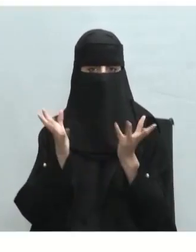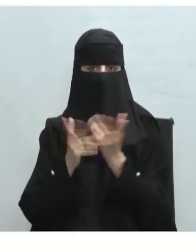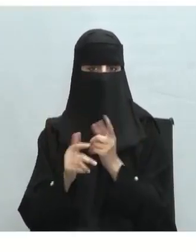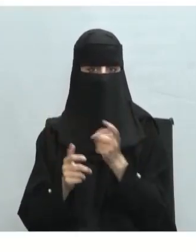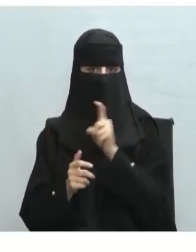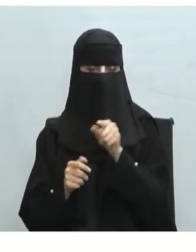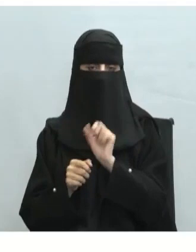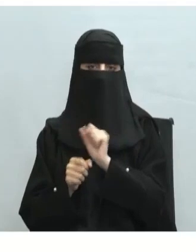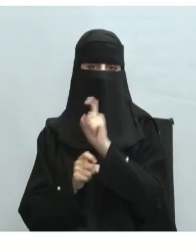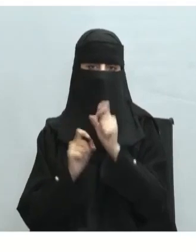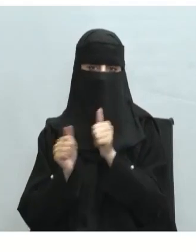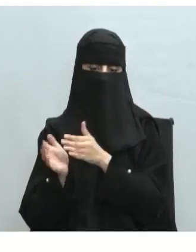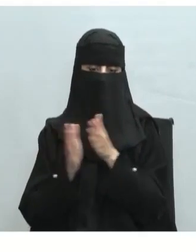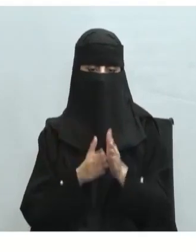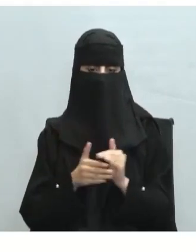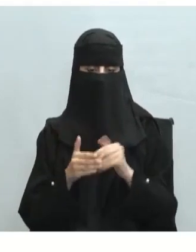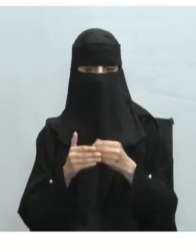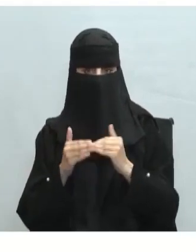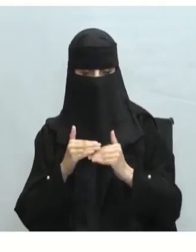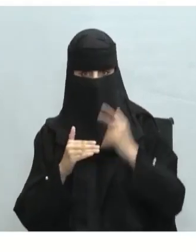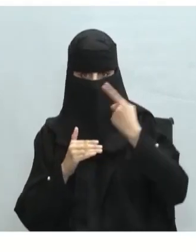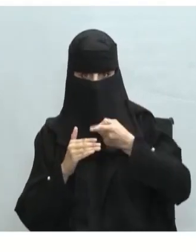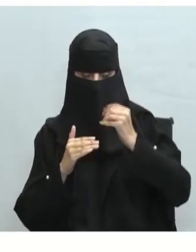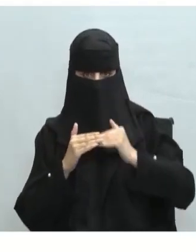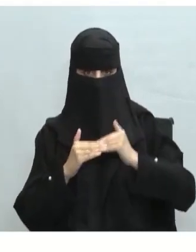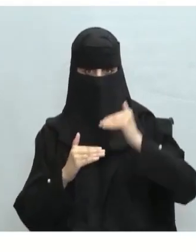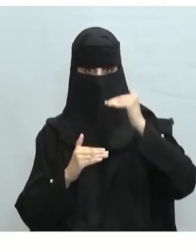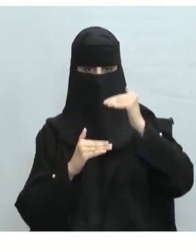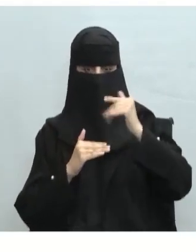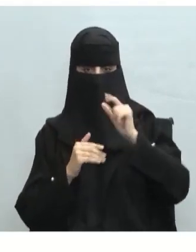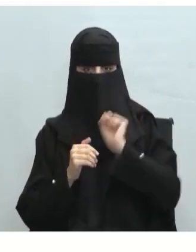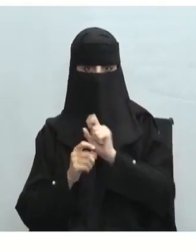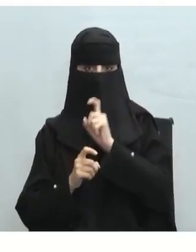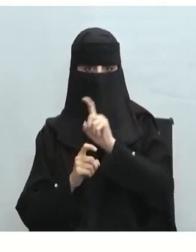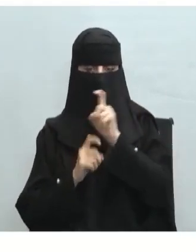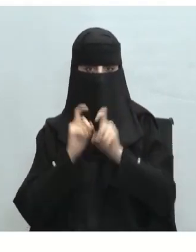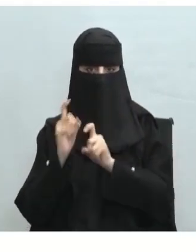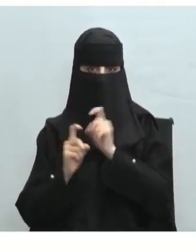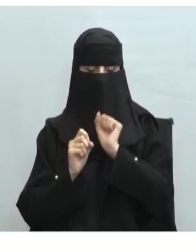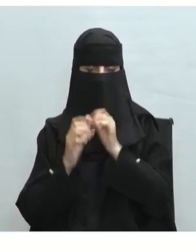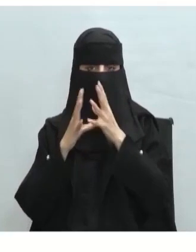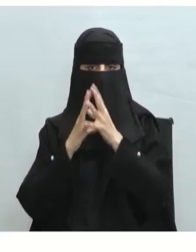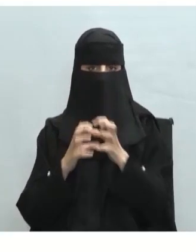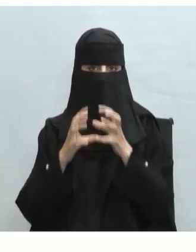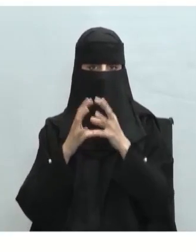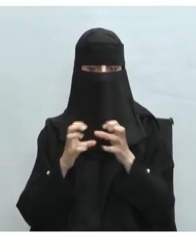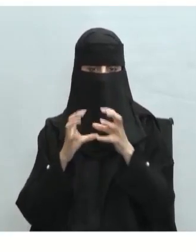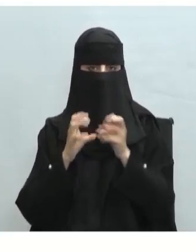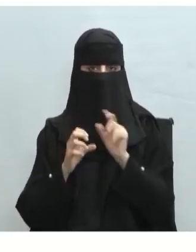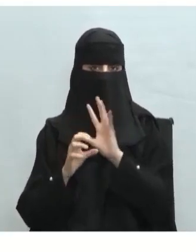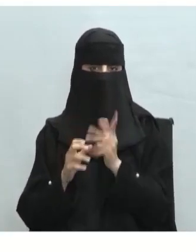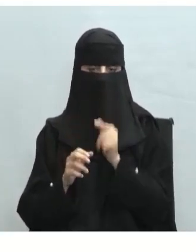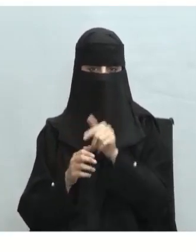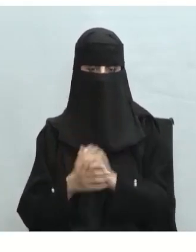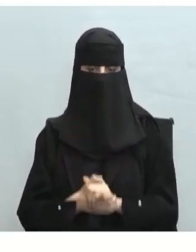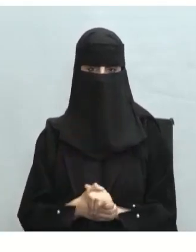جميل لا اذا ارتفعنا قليلا الى اسئله المستوى التفسيري واردنا ان نفسر نحلل النص هنا لا